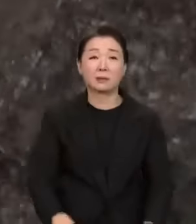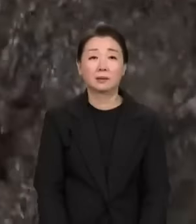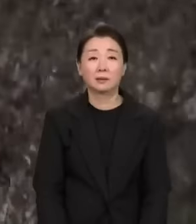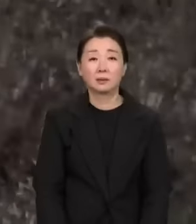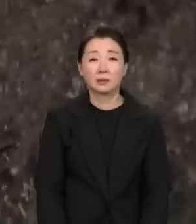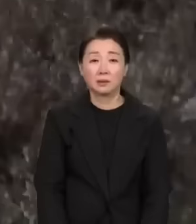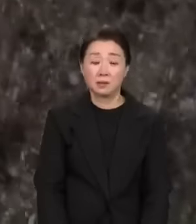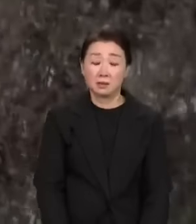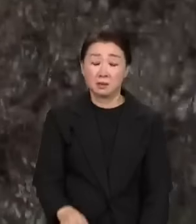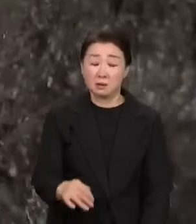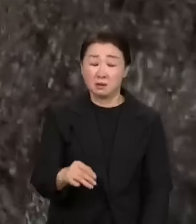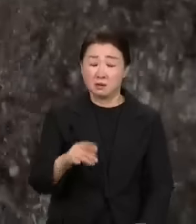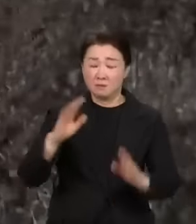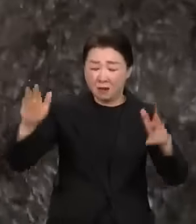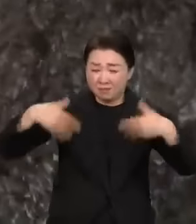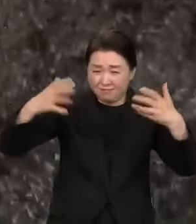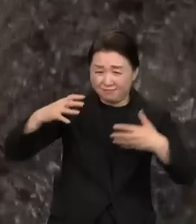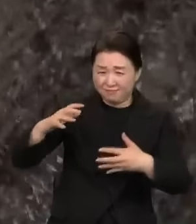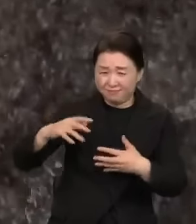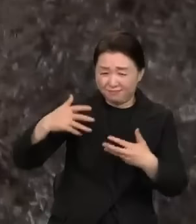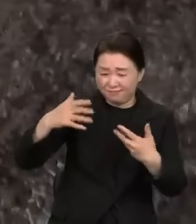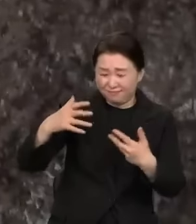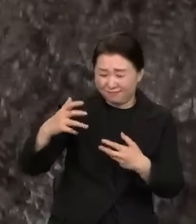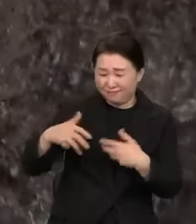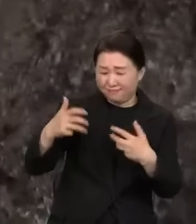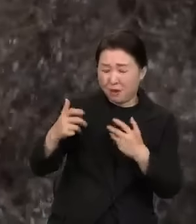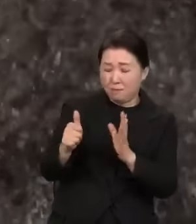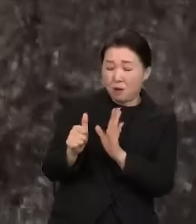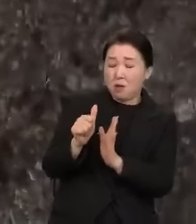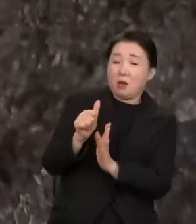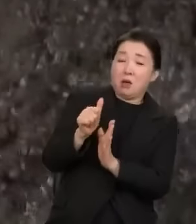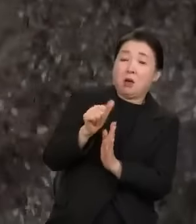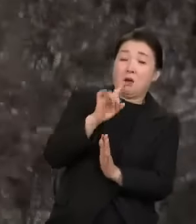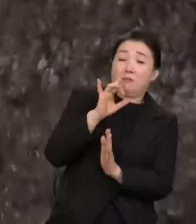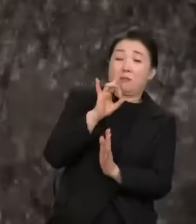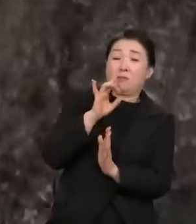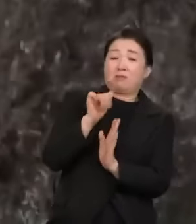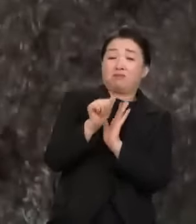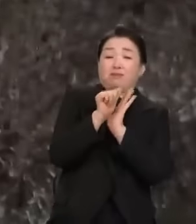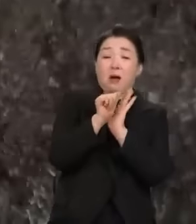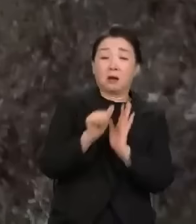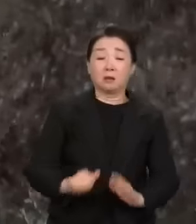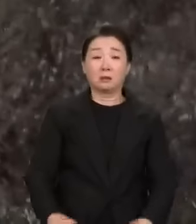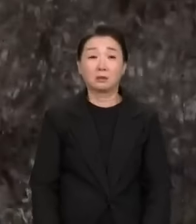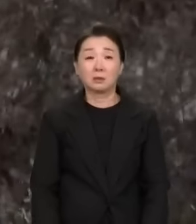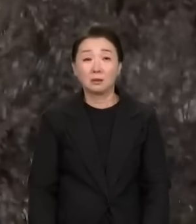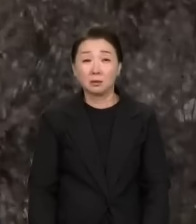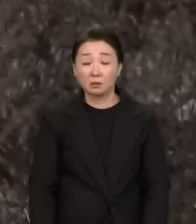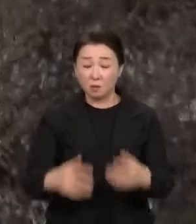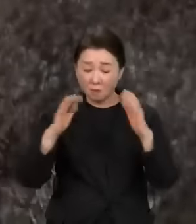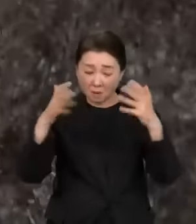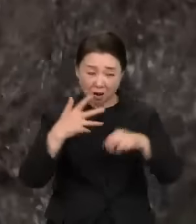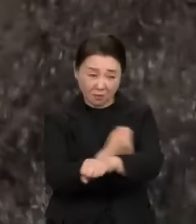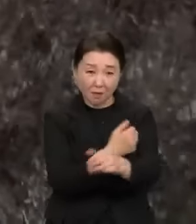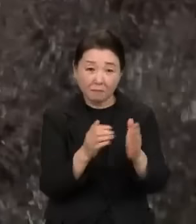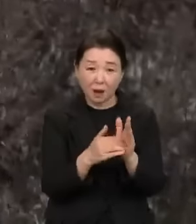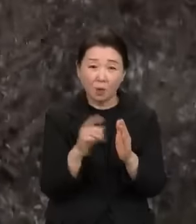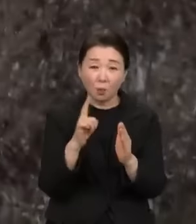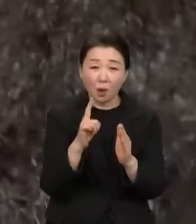이 순간적으로 돌풍이 몰아치면 똑바로 서 있기 어려울 만큼 바람의 힘이 셉니다. 또 강한 바람을 타고 날아오는